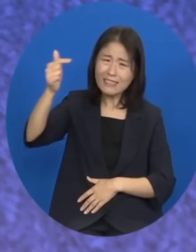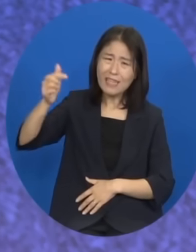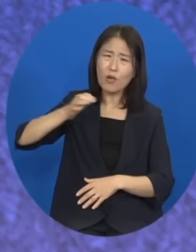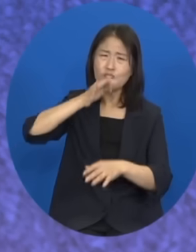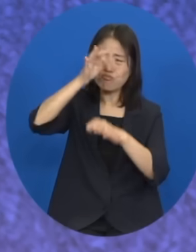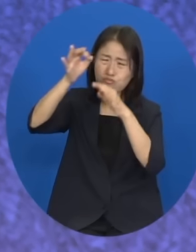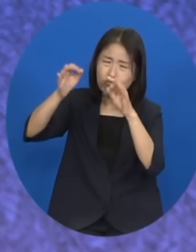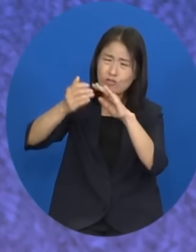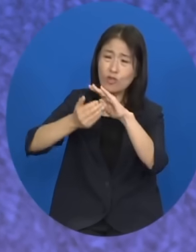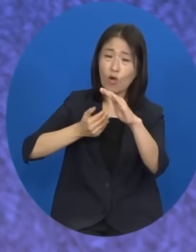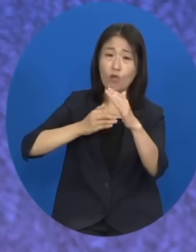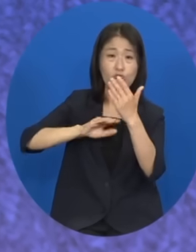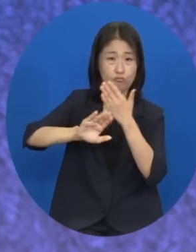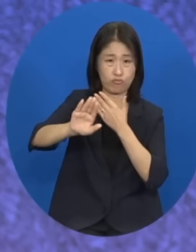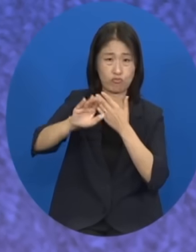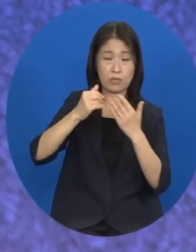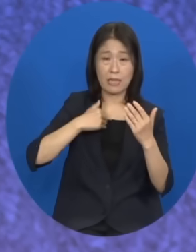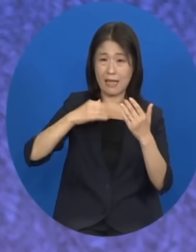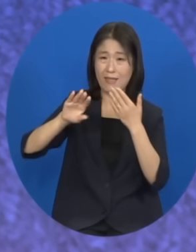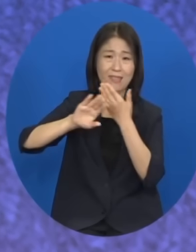부르기 전하고 그 후가 다르다.